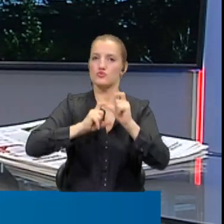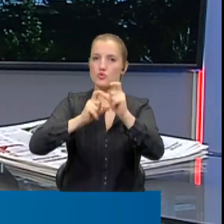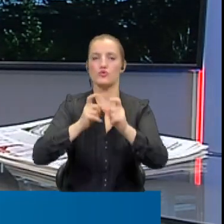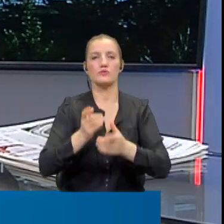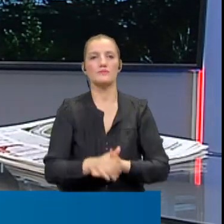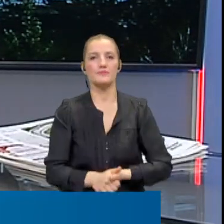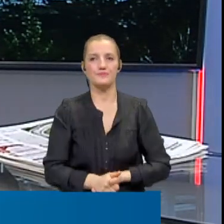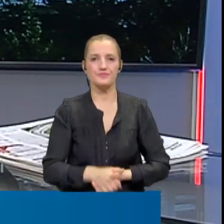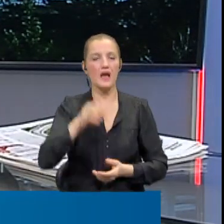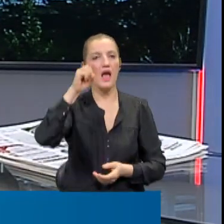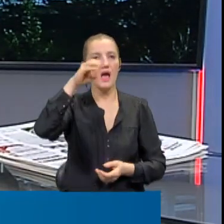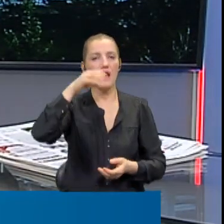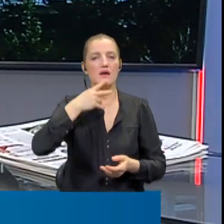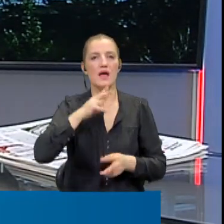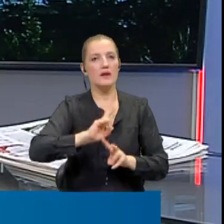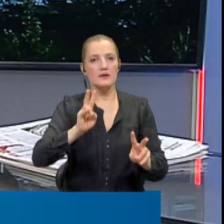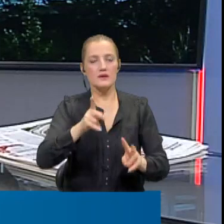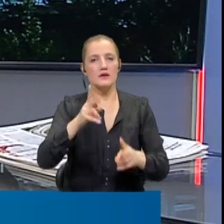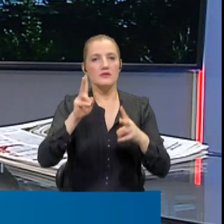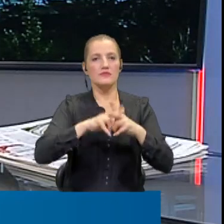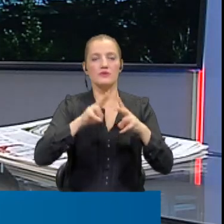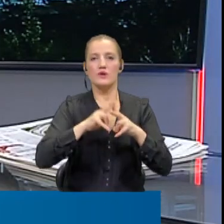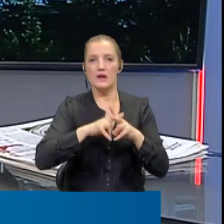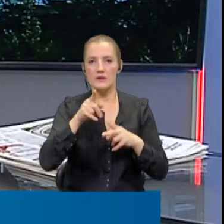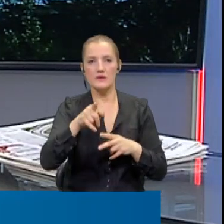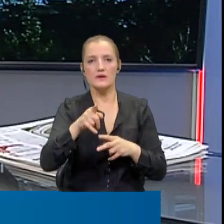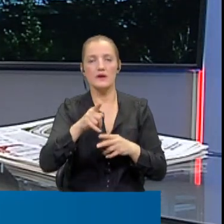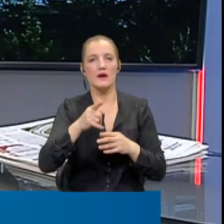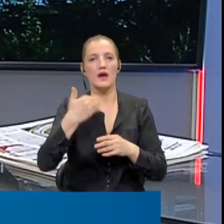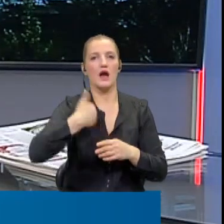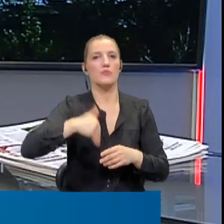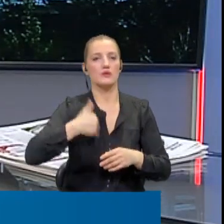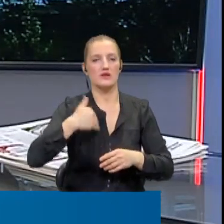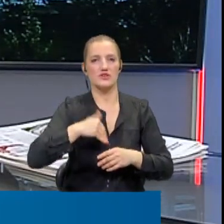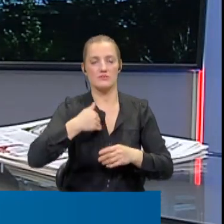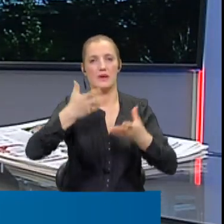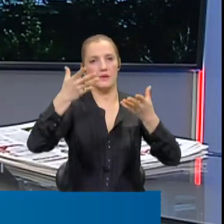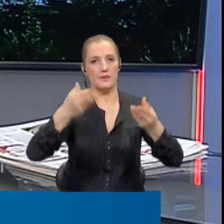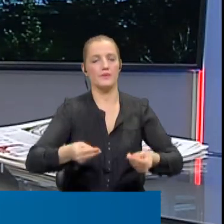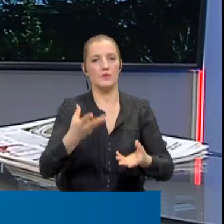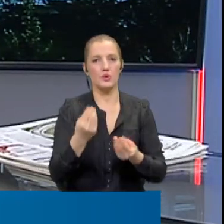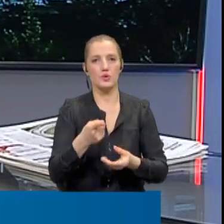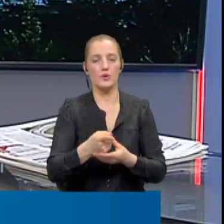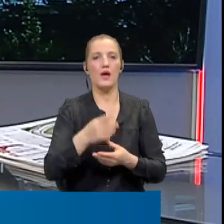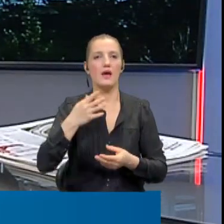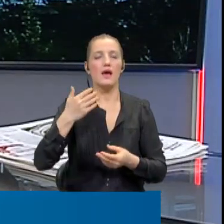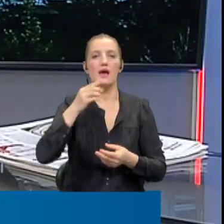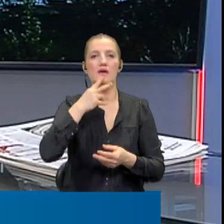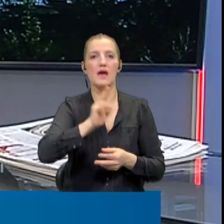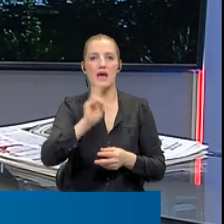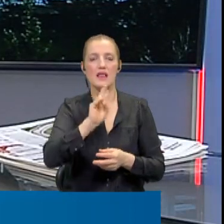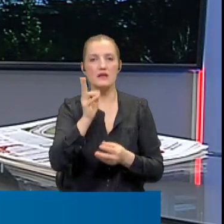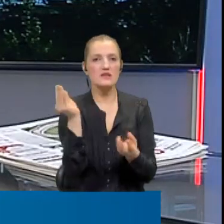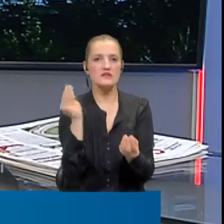sorarak gidelim elektrikte fatura yangını kamulaştırma söndürür önerisi Aydınlık Gazetesinin elektriği gelen faiz